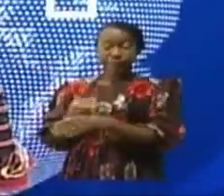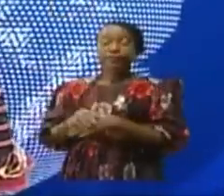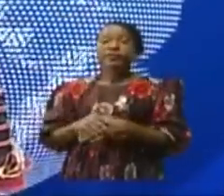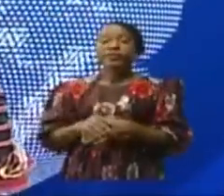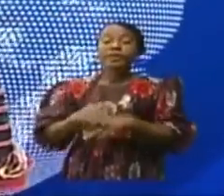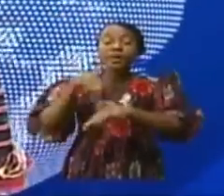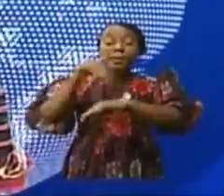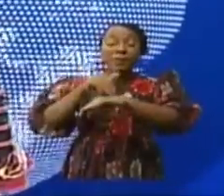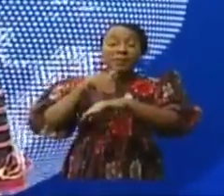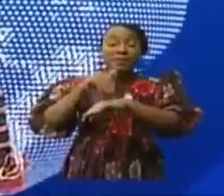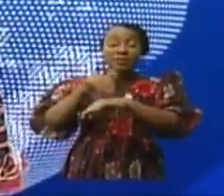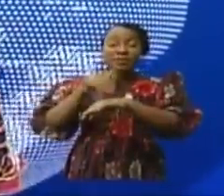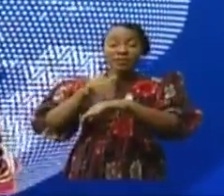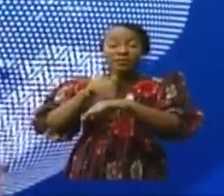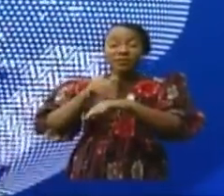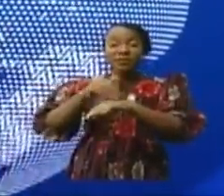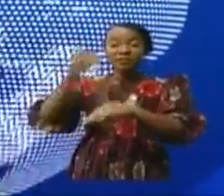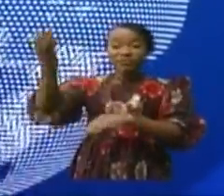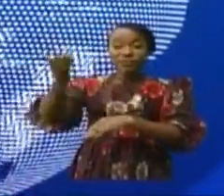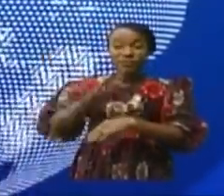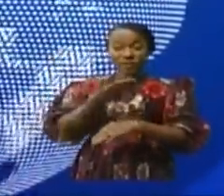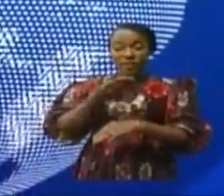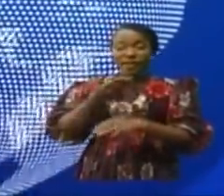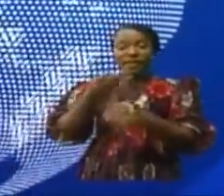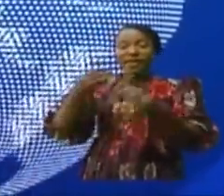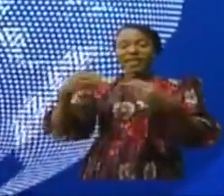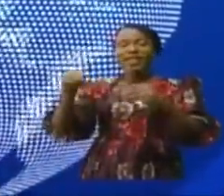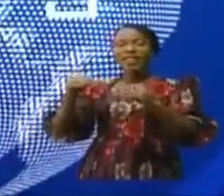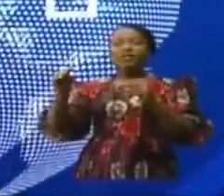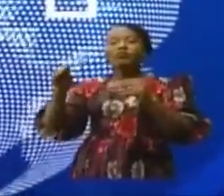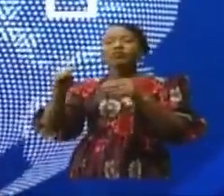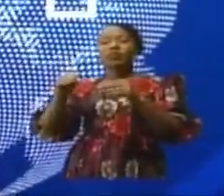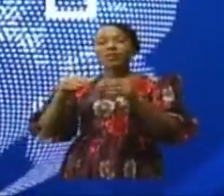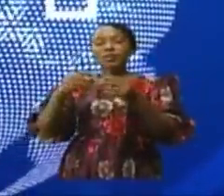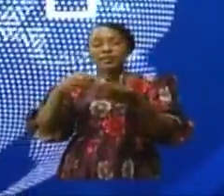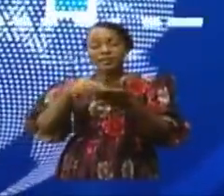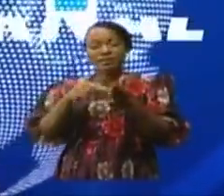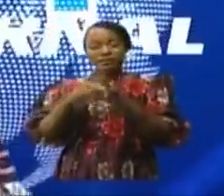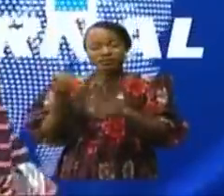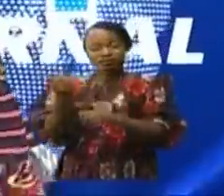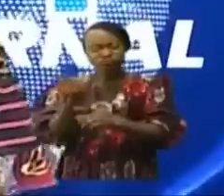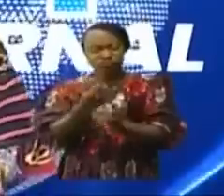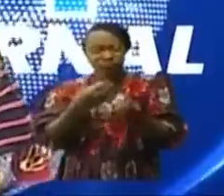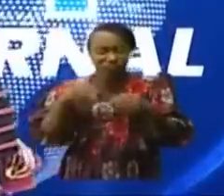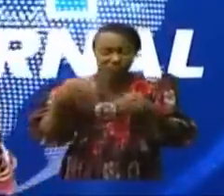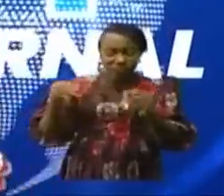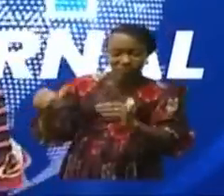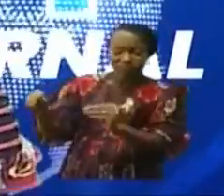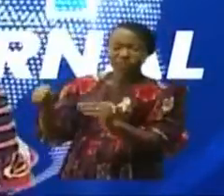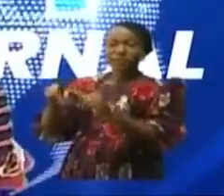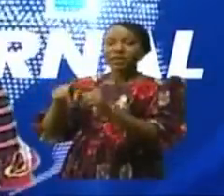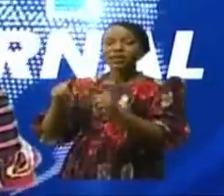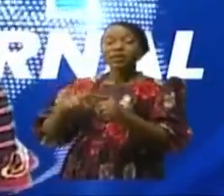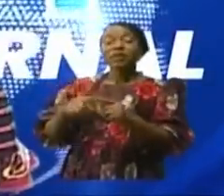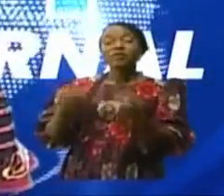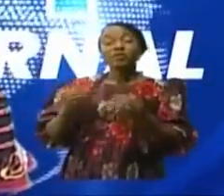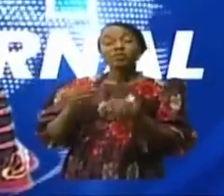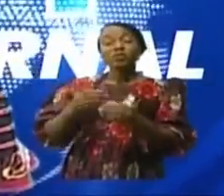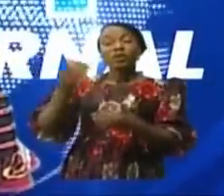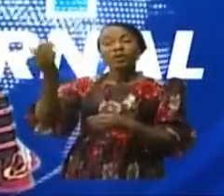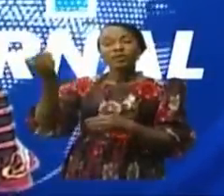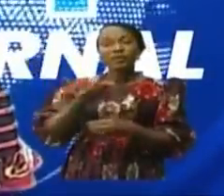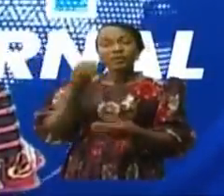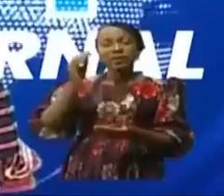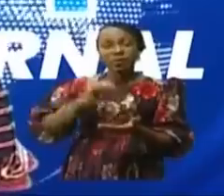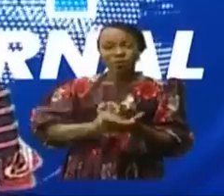Brazzaville va accueillir la première édition de la Foire internationale de l'artisanat et la RDC est tout naturellement invitée à ses assises. La délégation du ministère